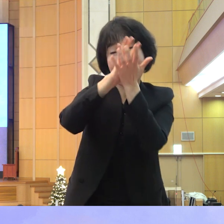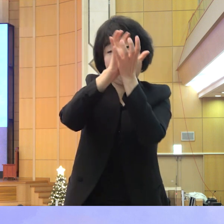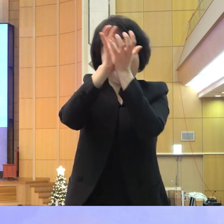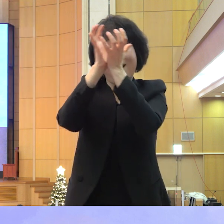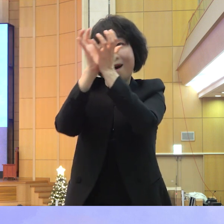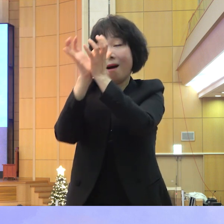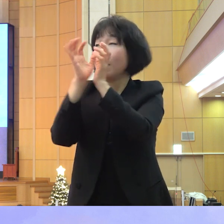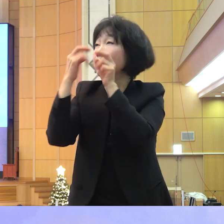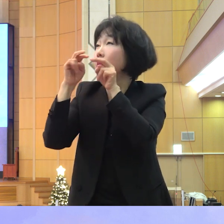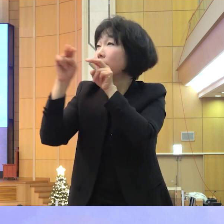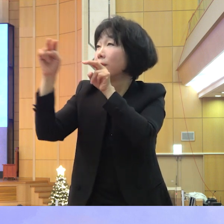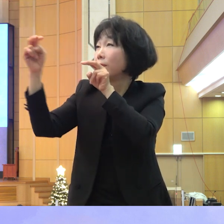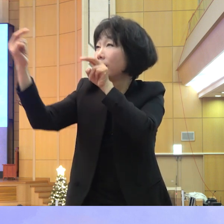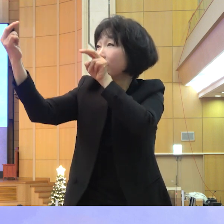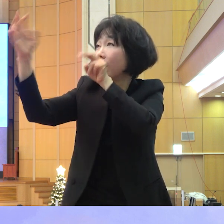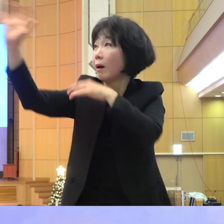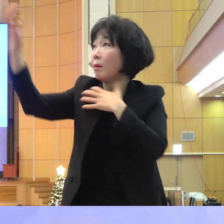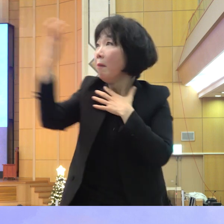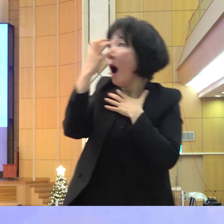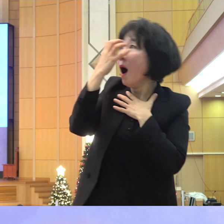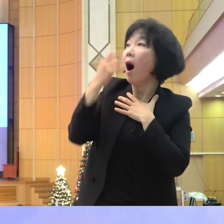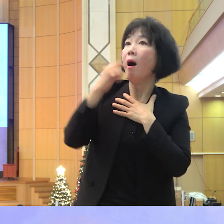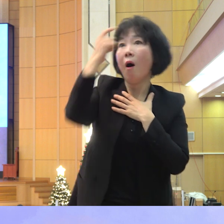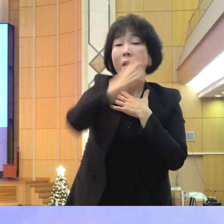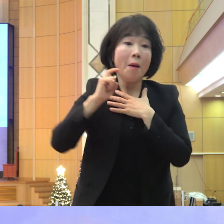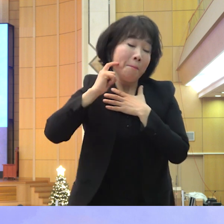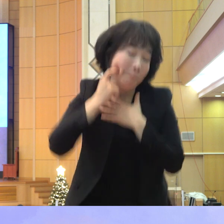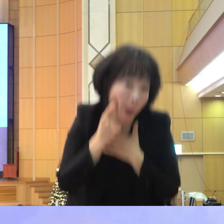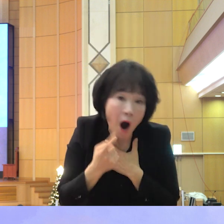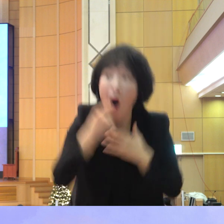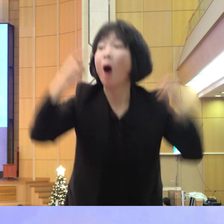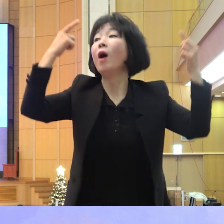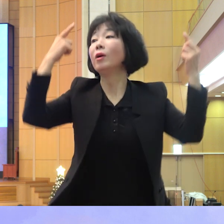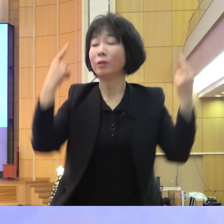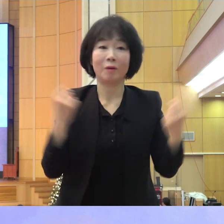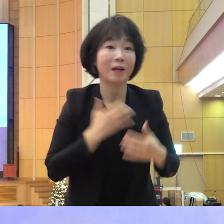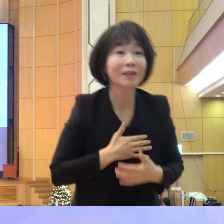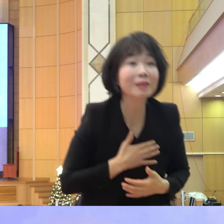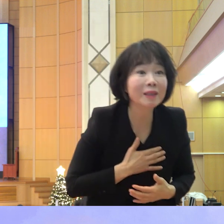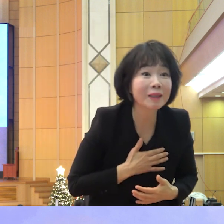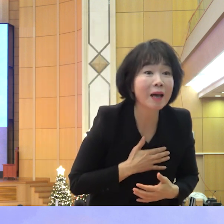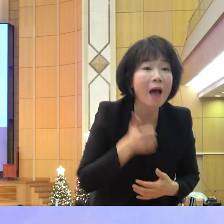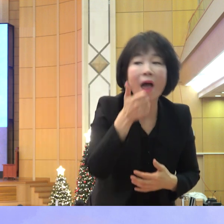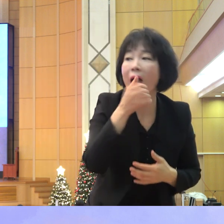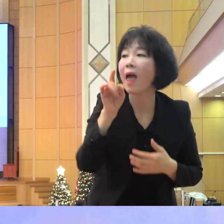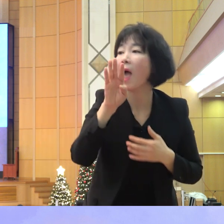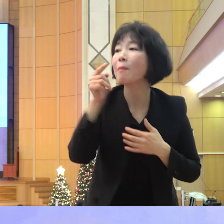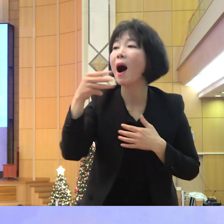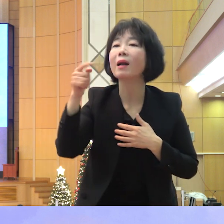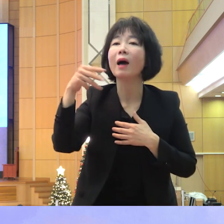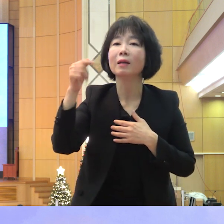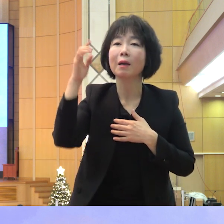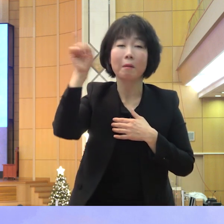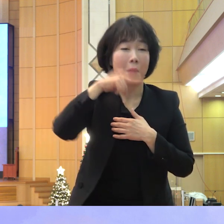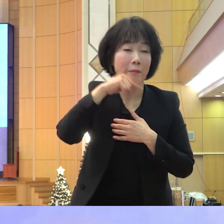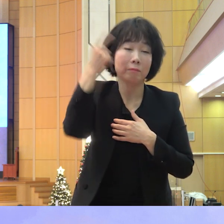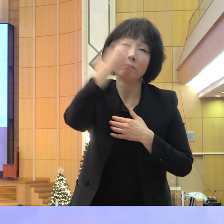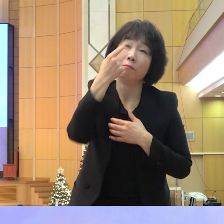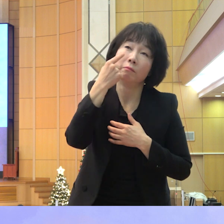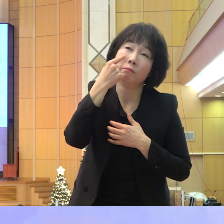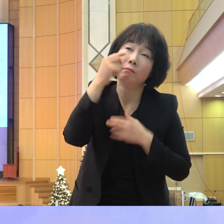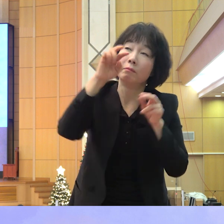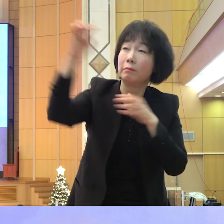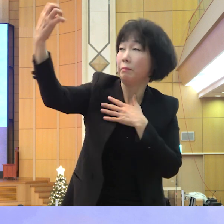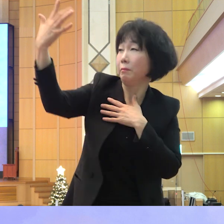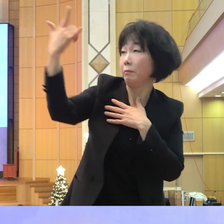해를 바라보다 보니까 햇님을 닮아가지고 꽃이 해바라기 꽃이 해처럼 생겼잖아. 해가